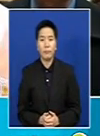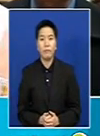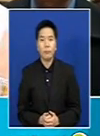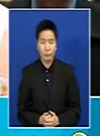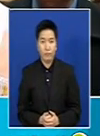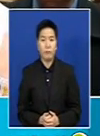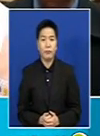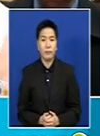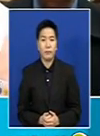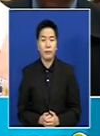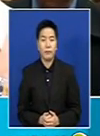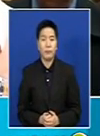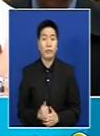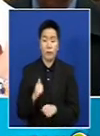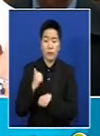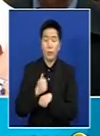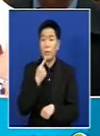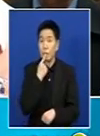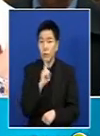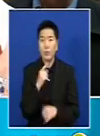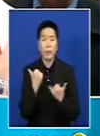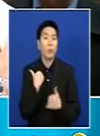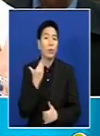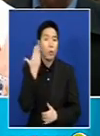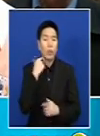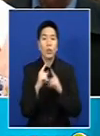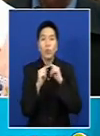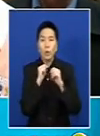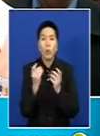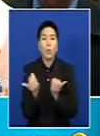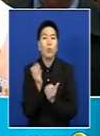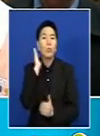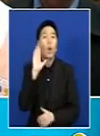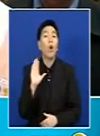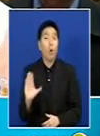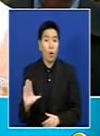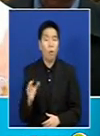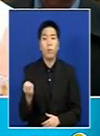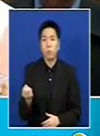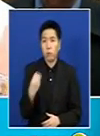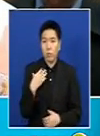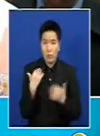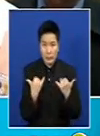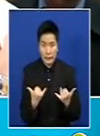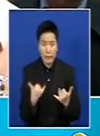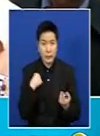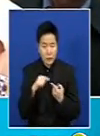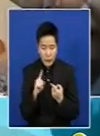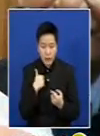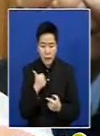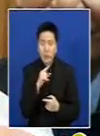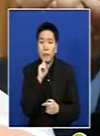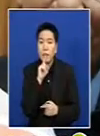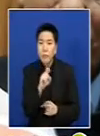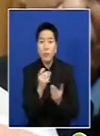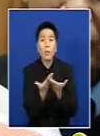กับทางพลเตรียมหน่วยบอกว่าเมื่อวานนี้นะครับมีการติดต่อมาจากลูกชายของคุณขวัญชัยแต่ว่าก่อนหน้านี้ก็พยายามติดต่อไปทางคร